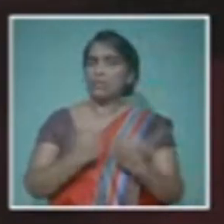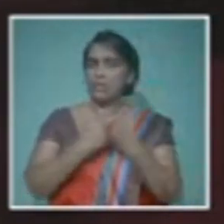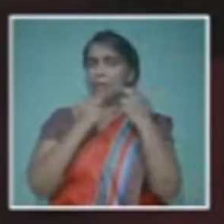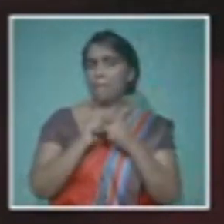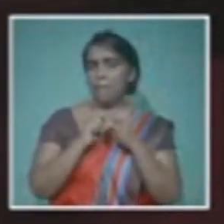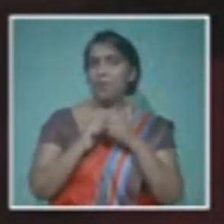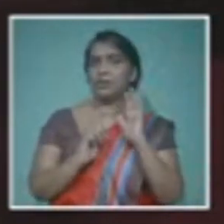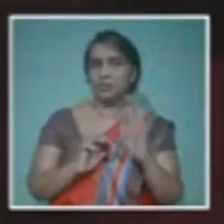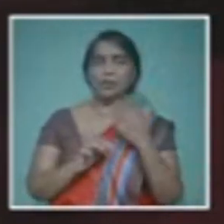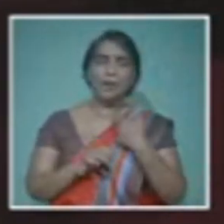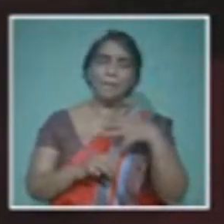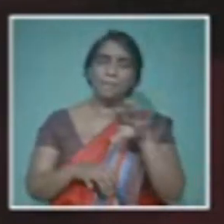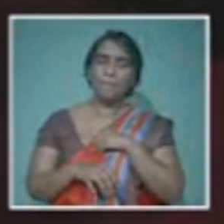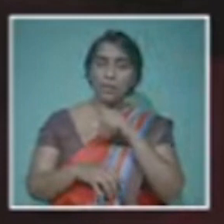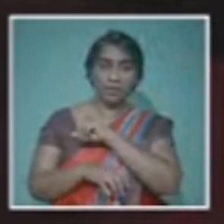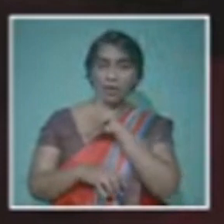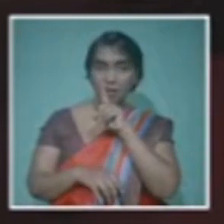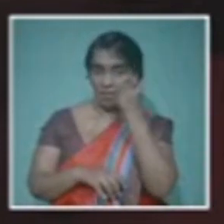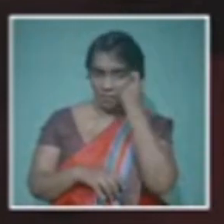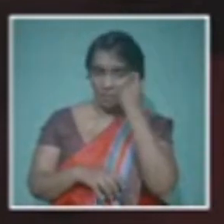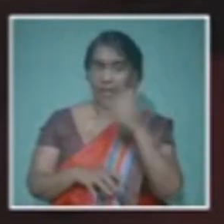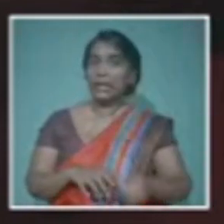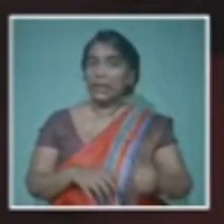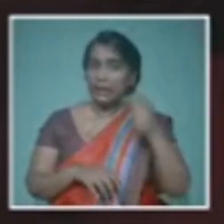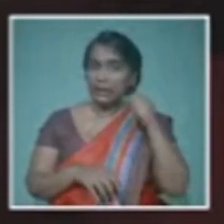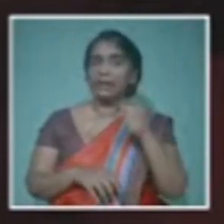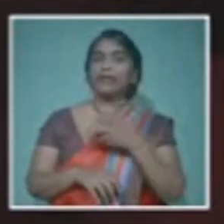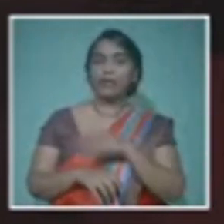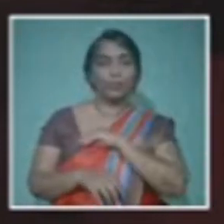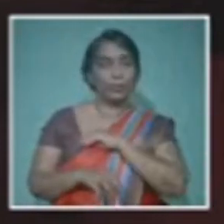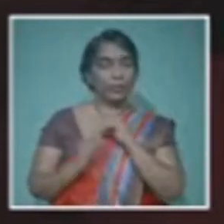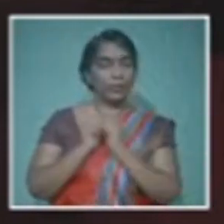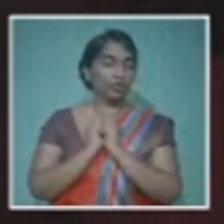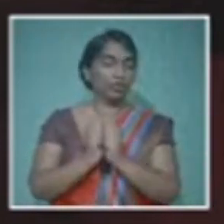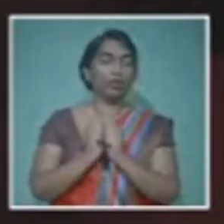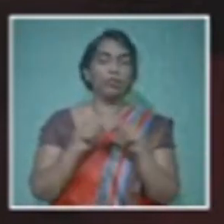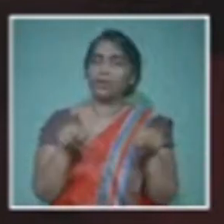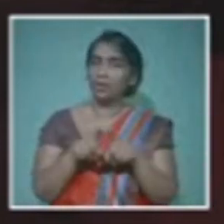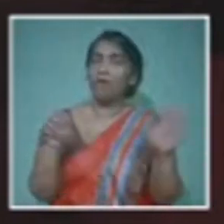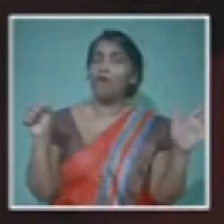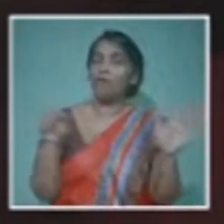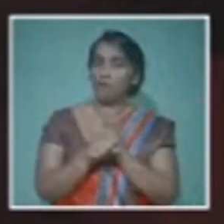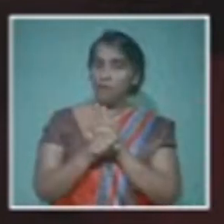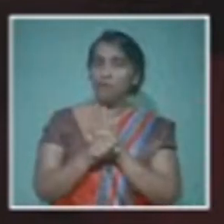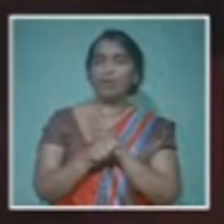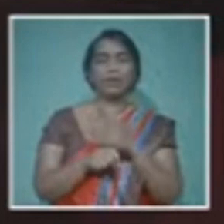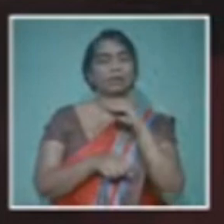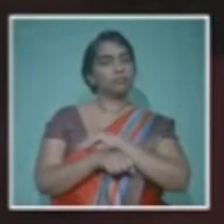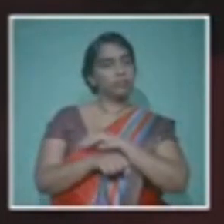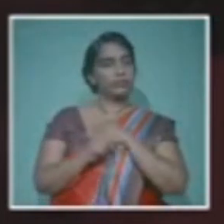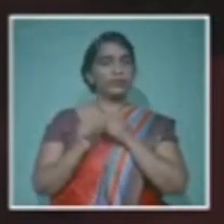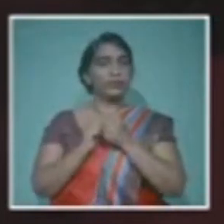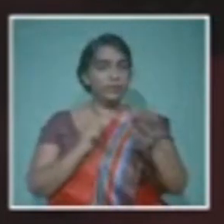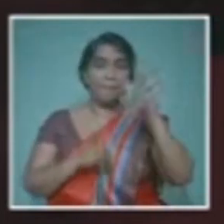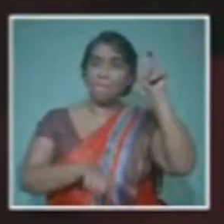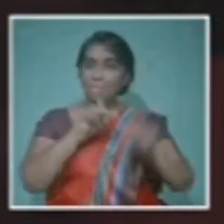එක. ඒ වගේම මම පිළිගන්නවා ඔබතුමා කියන කාරණාව ත්‍රී රෝද රථ විශේෂම වෘත්තීය වශයෙන් කටයුතු කරන පූර්ණ කාලීනව කුලී රථ වශයෙන් කටයුතු කරන